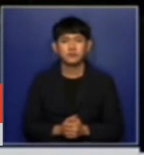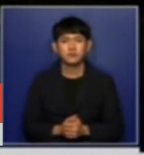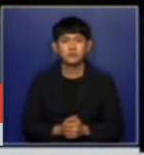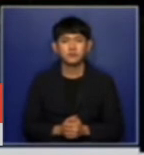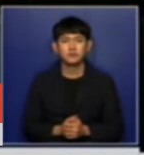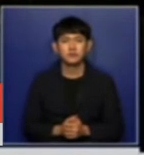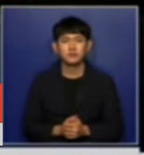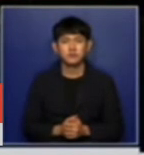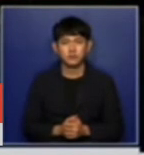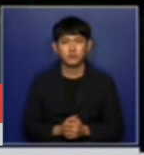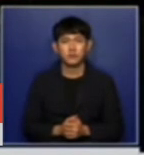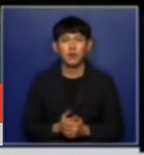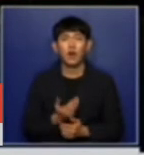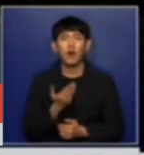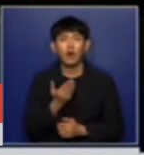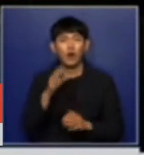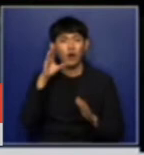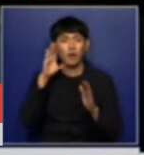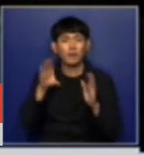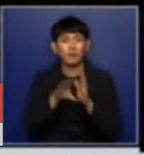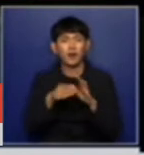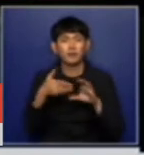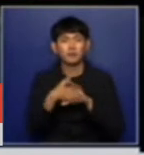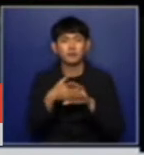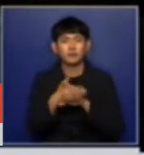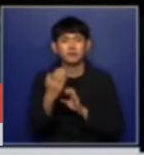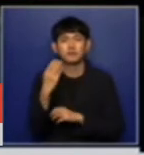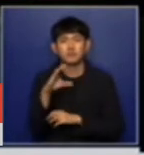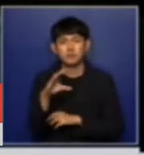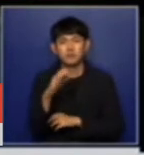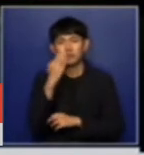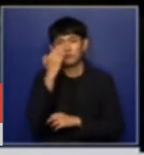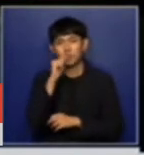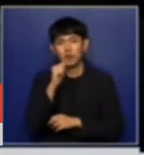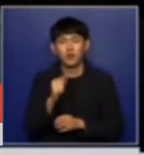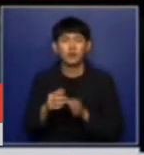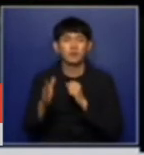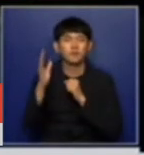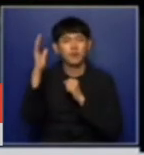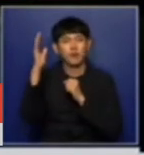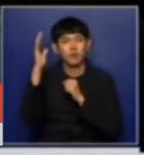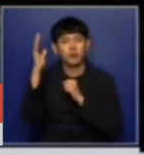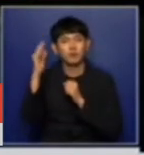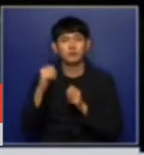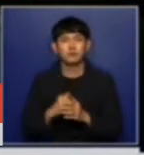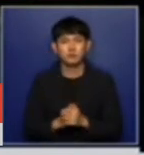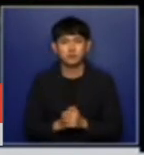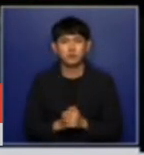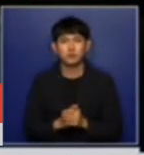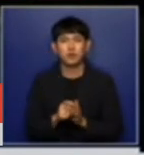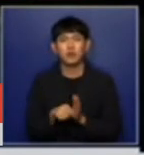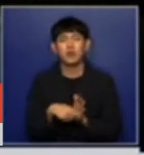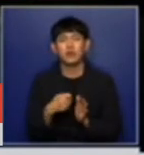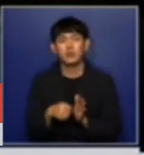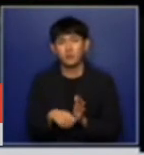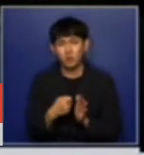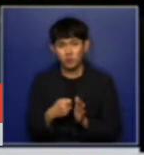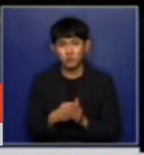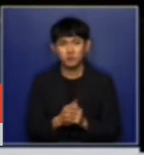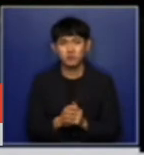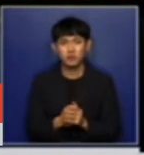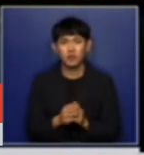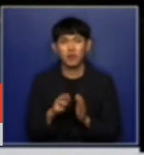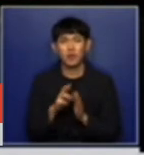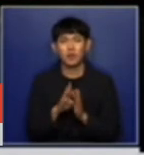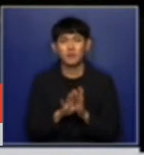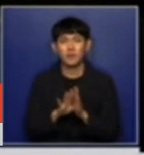ครับผมต้องขออนุญาตท่านประธานครับใช้ภาพฉายสไลด์จาก PowerPoint เพื่อประกอบคำอภิปรายเพราะว่าข้อบังคับ